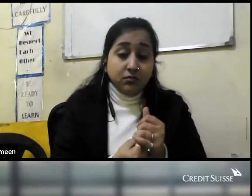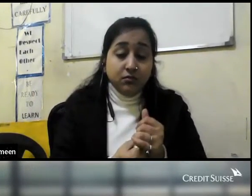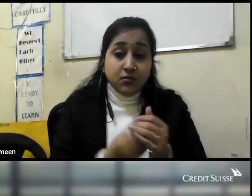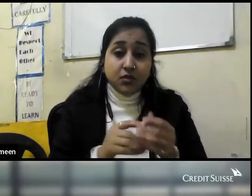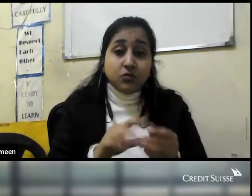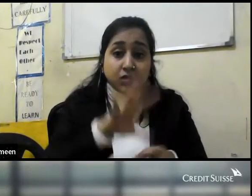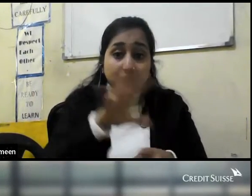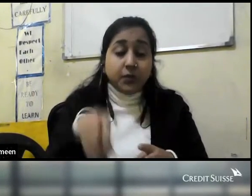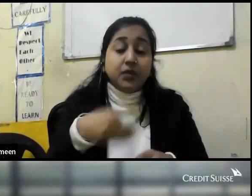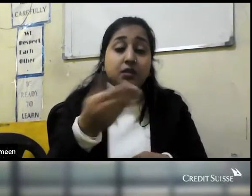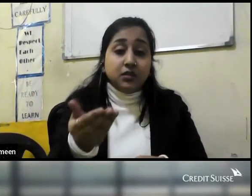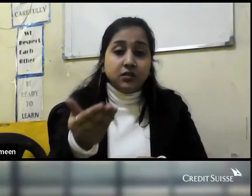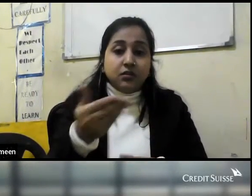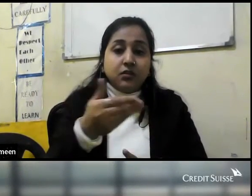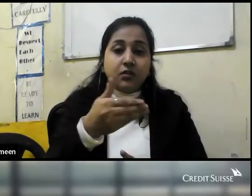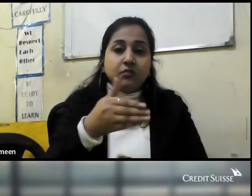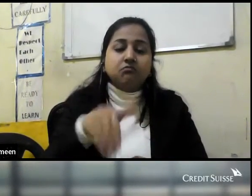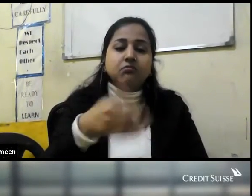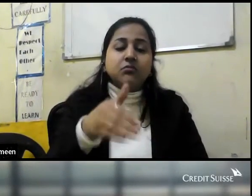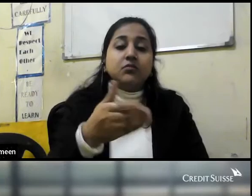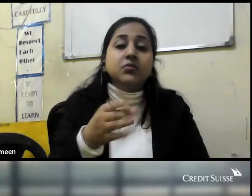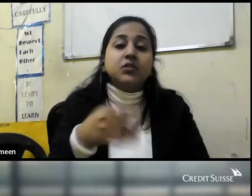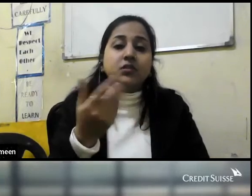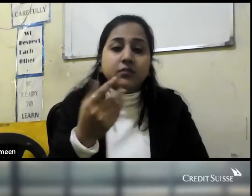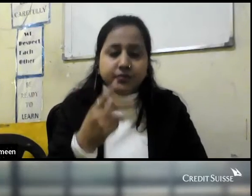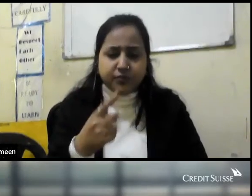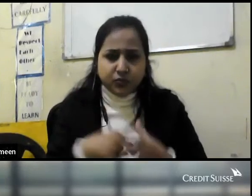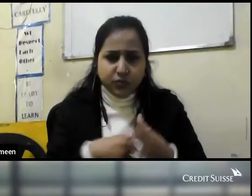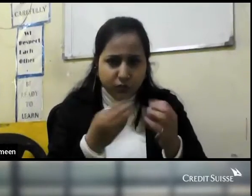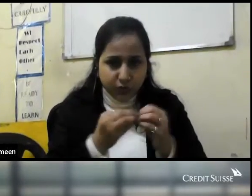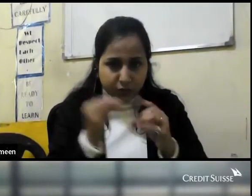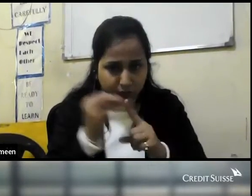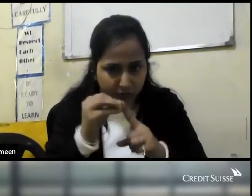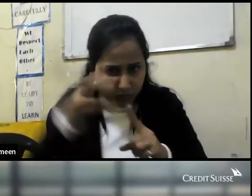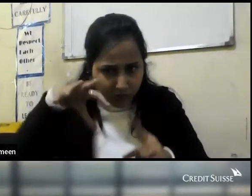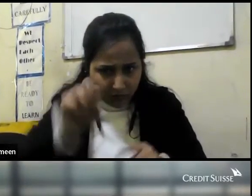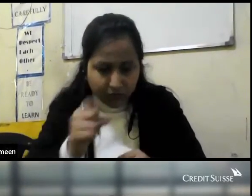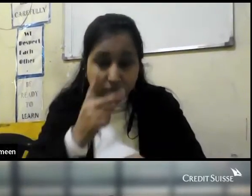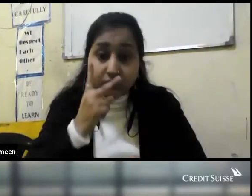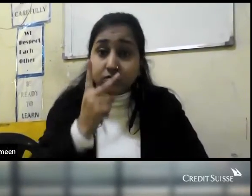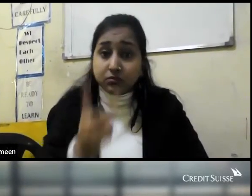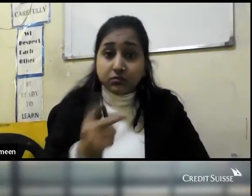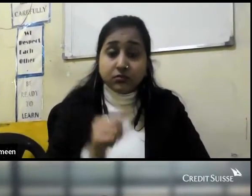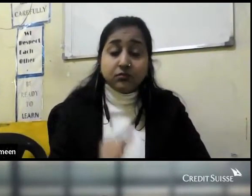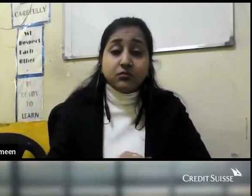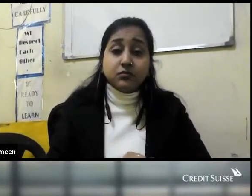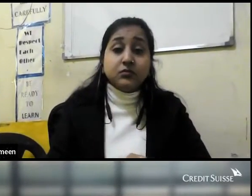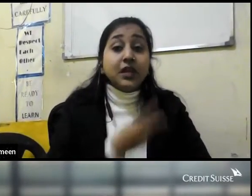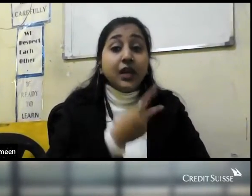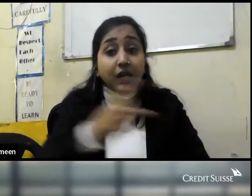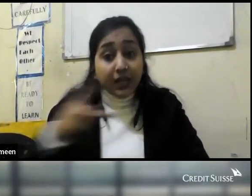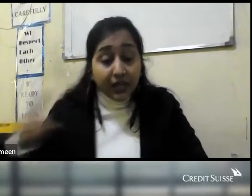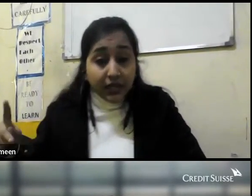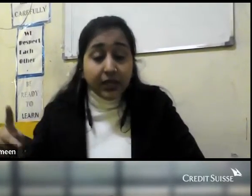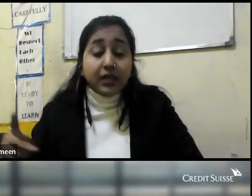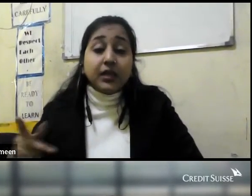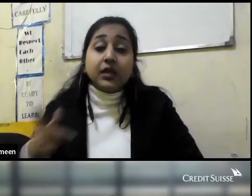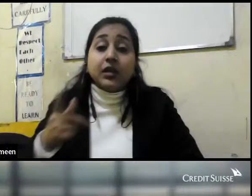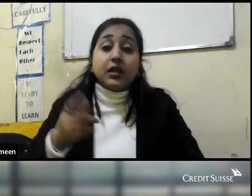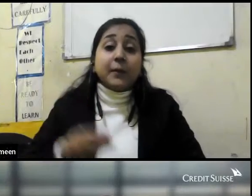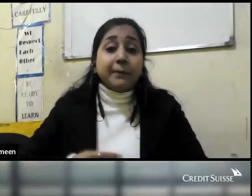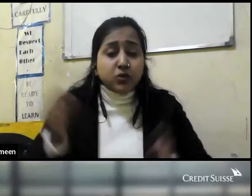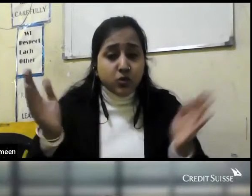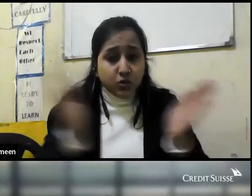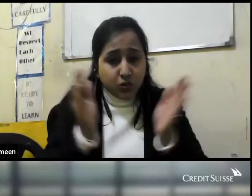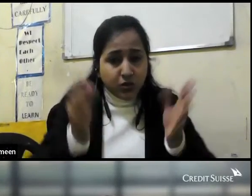अराउंड दैट. तो उसके बैकवर्ड फॉरवर्ड लिंकेजेस के अराउंड जॉब अपॉर्चुनिटीज हो, entrepreneurial opportunities हो वो identify करके we